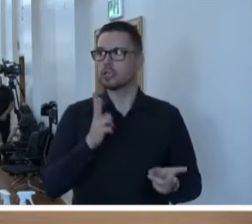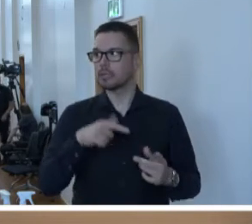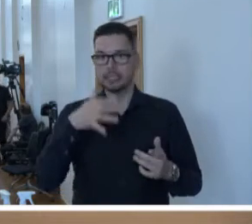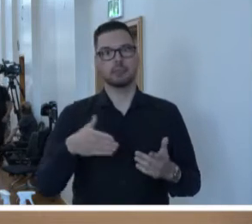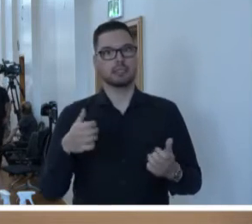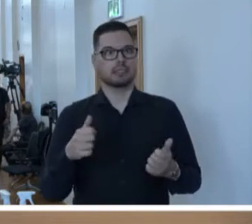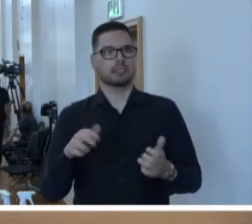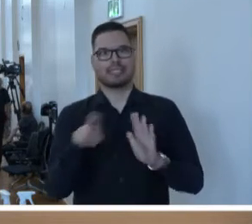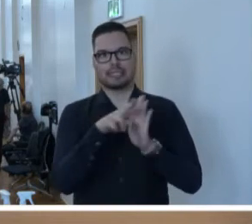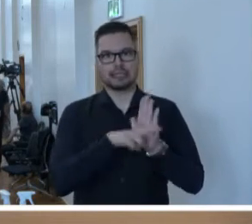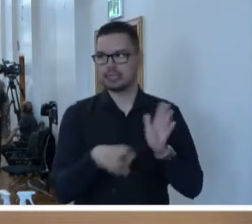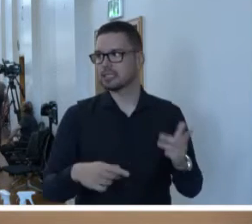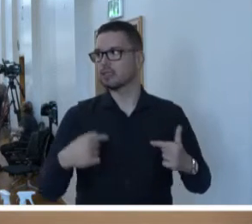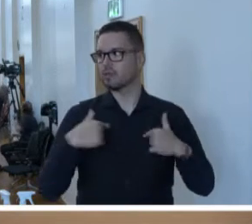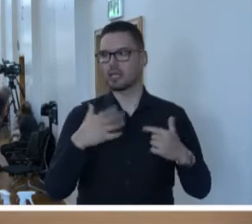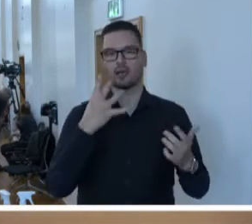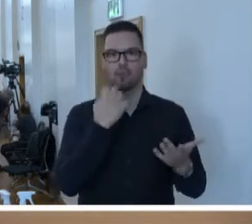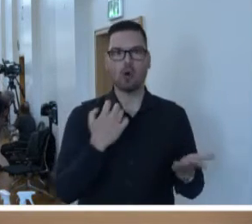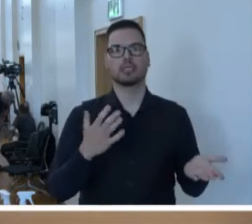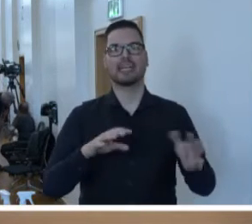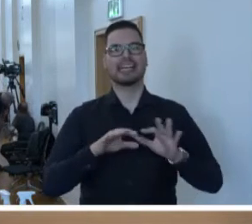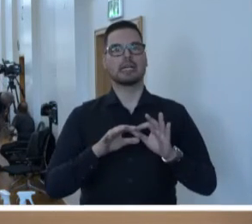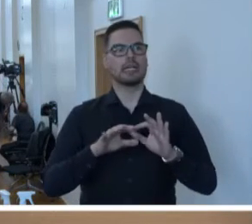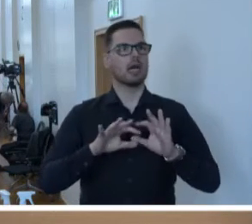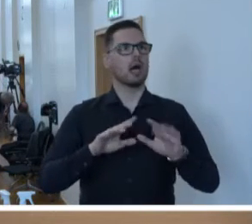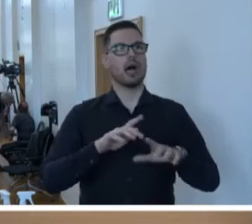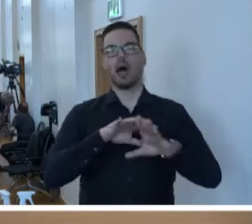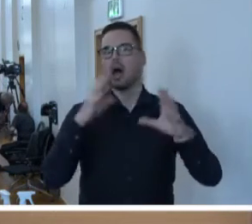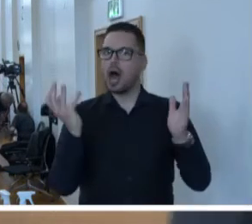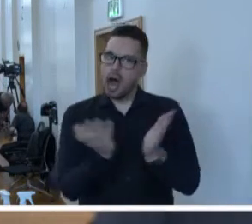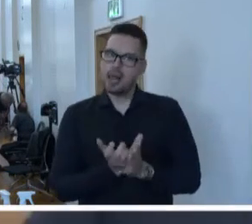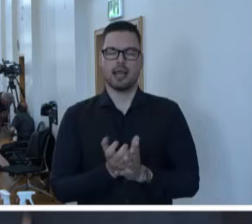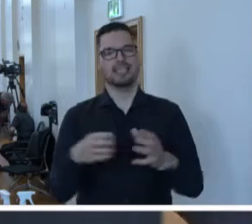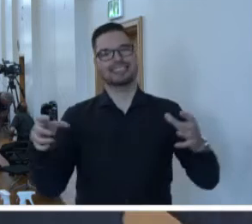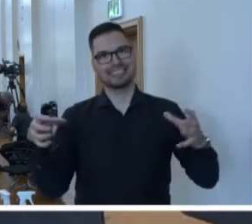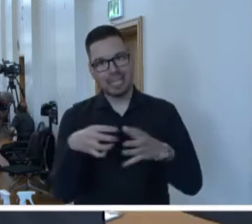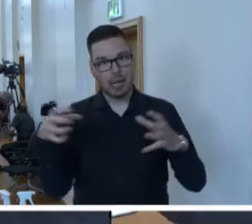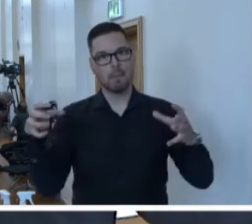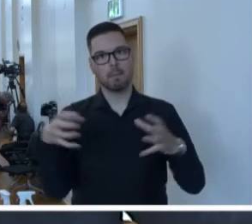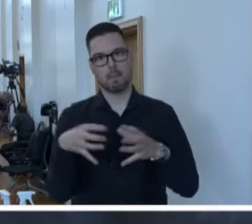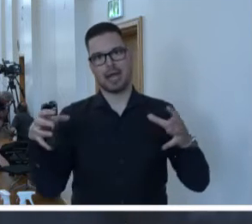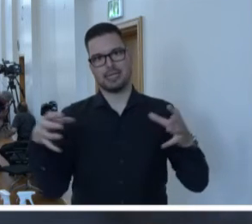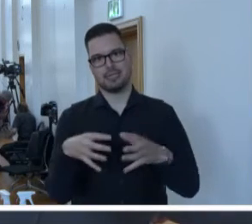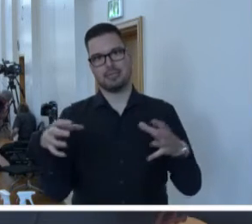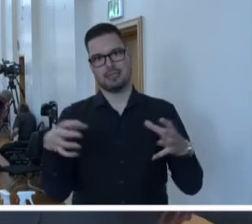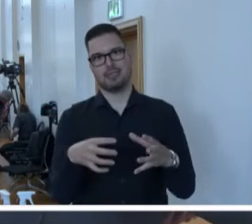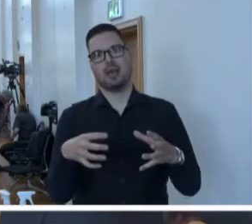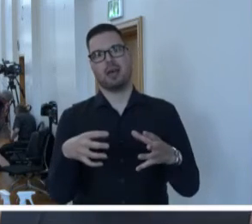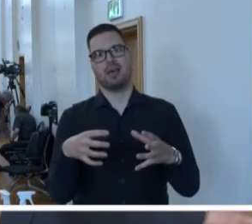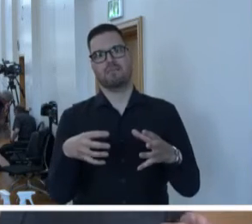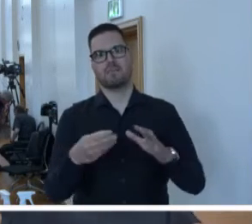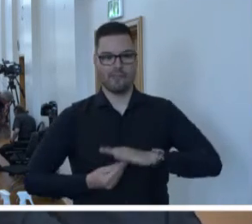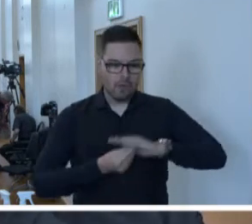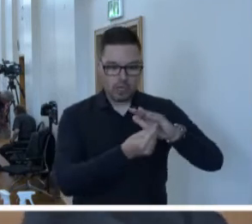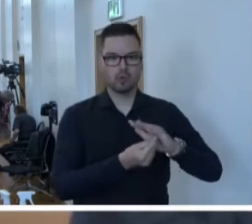Gesetz. Nichts anderes. Wir wollen, dass alle Professionen gemeinsam sich um die individuelle Förderung